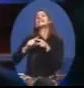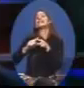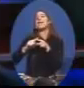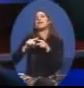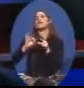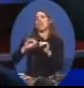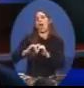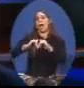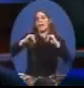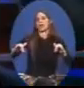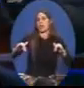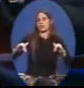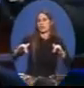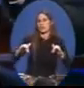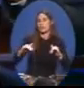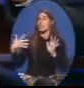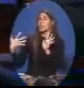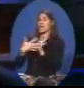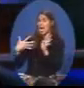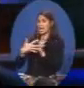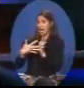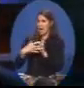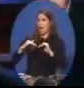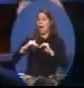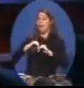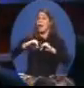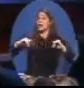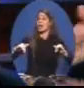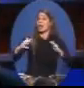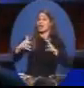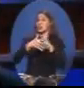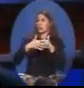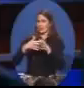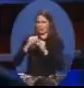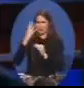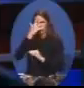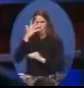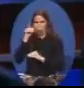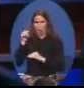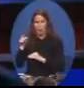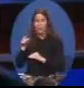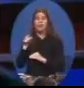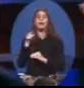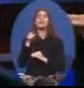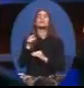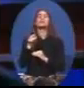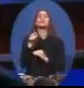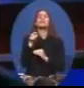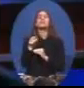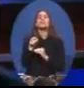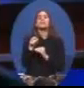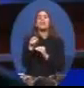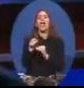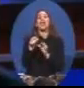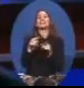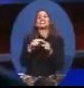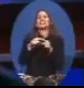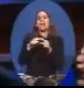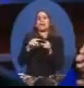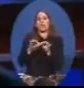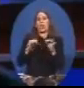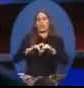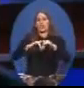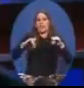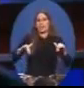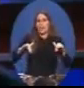אפרטהייד, חקרתי אפרטהייד בארצות הברית, לעניין של השחורים, וזה אלה הסימנים להתחיל להפריד, ודיבר על ברזים